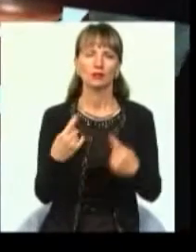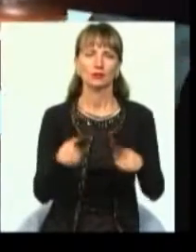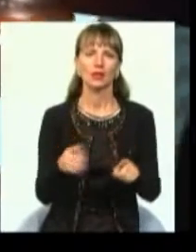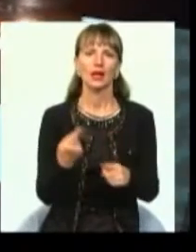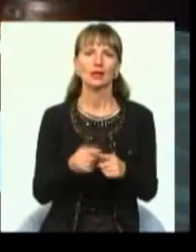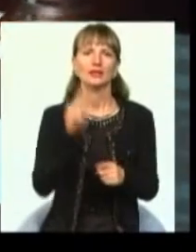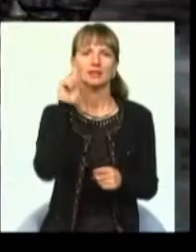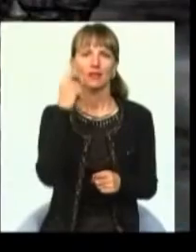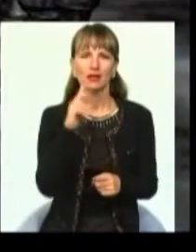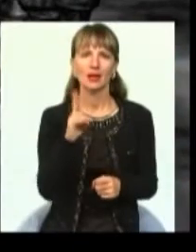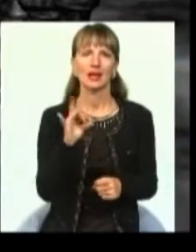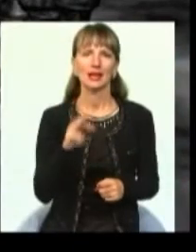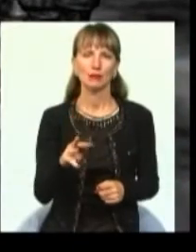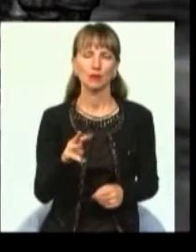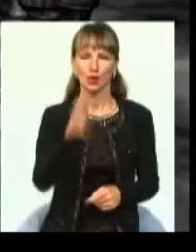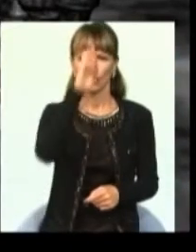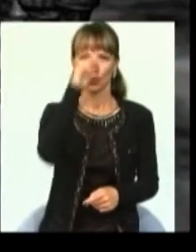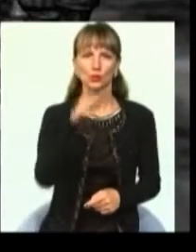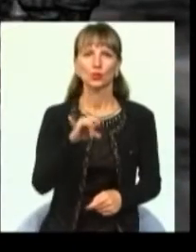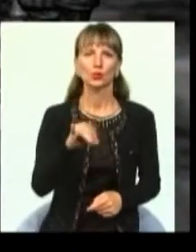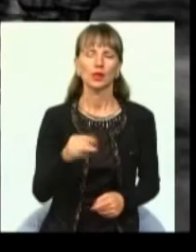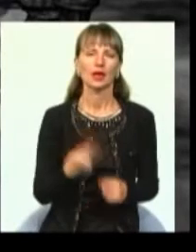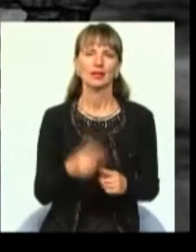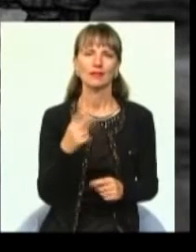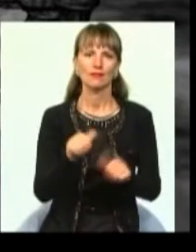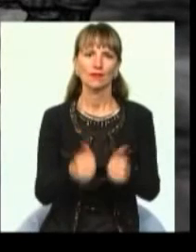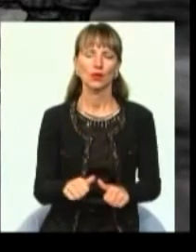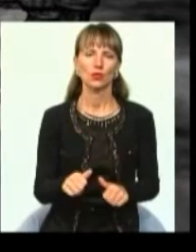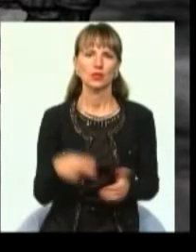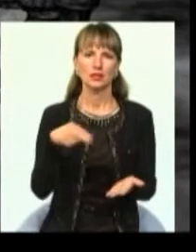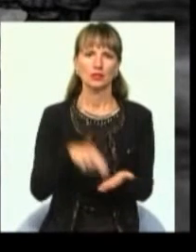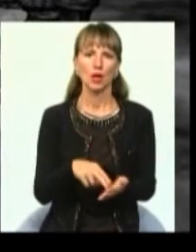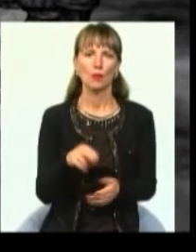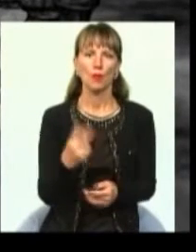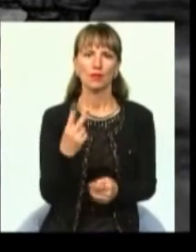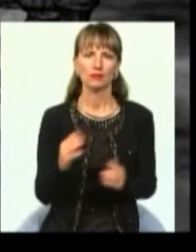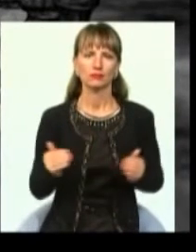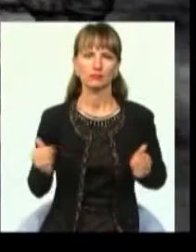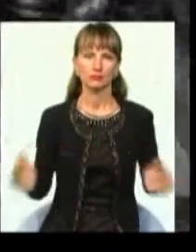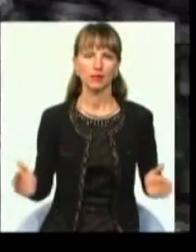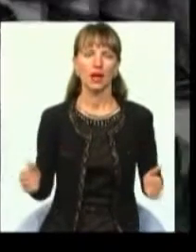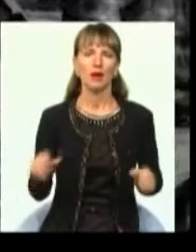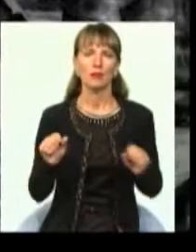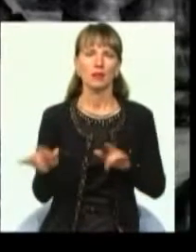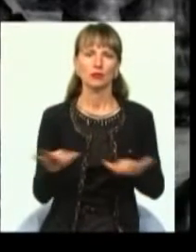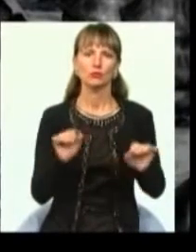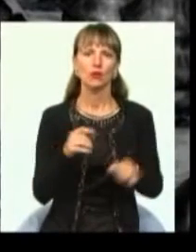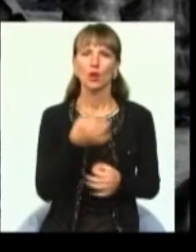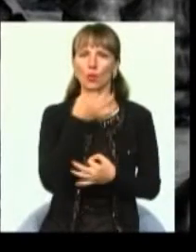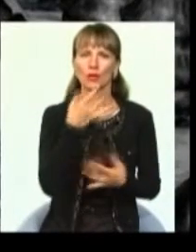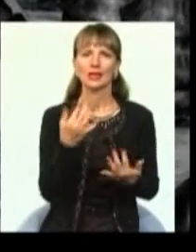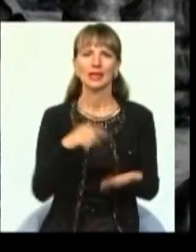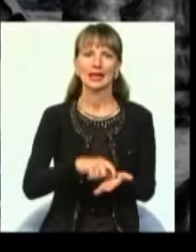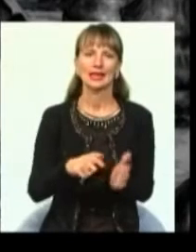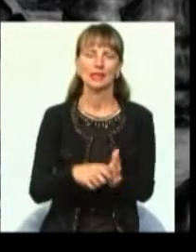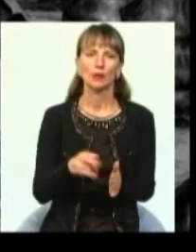кольору, окрім короля. Тури – ці дві фігурки стоять по обидва краї горизонталі. Пересуватися можуть на будь-яку кількість клітин